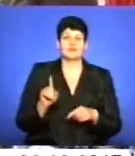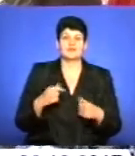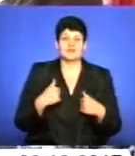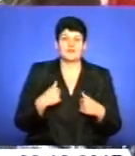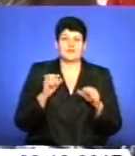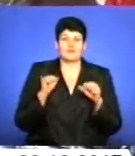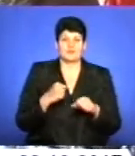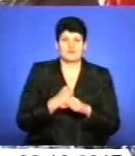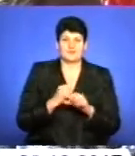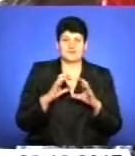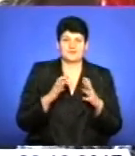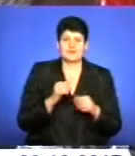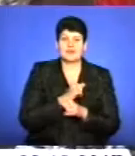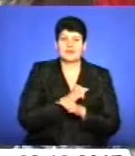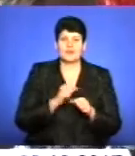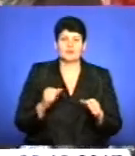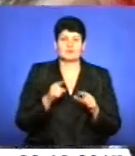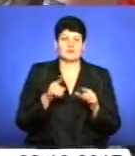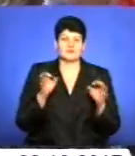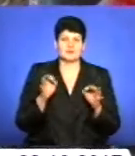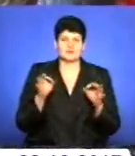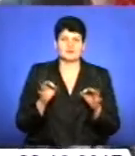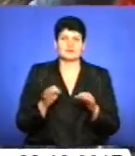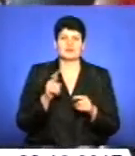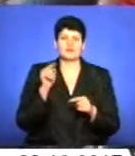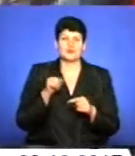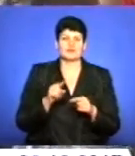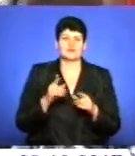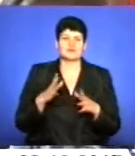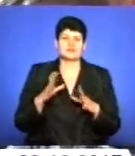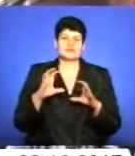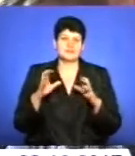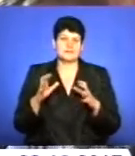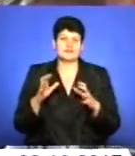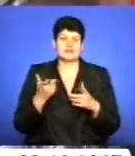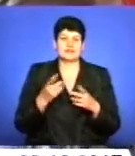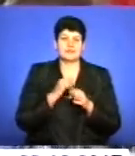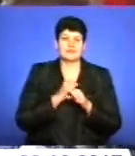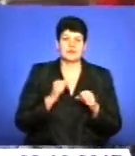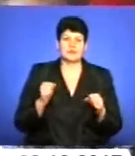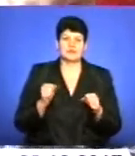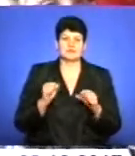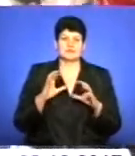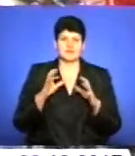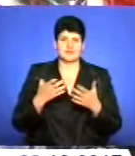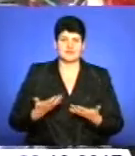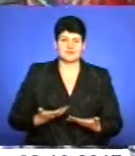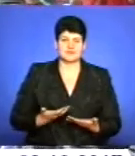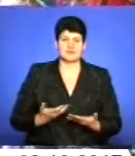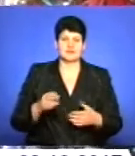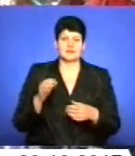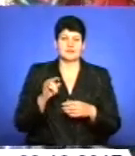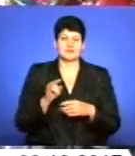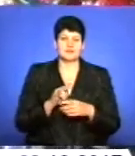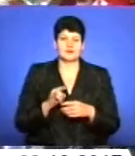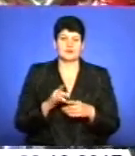можемо робити? Не можна мені черевами вражку, не то, що на селі вдержити. Не можна чи на світі жити. Не бріхує на